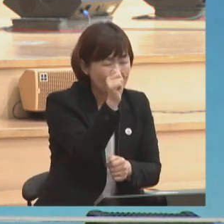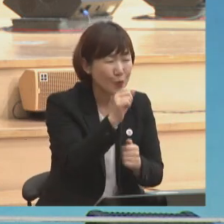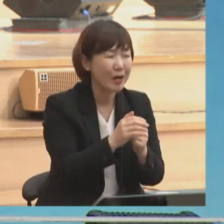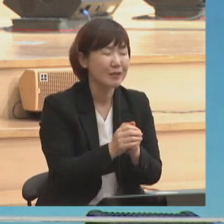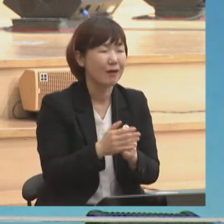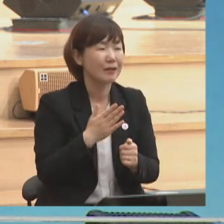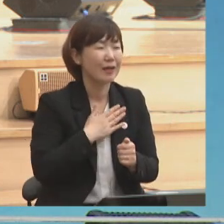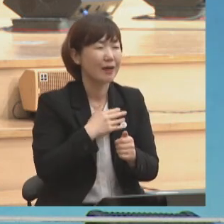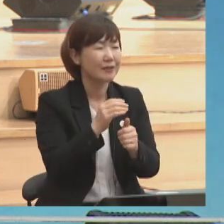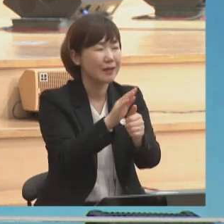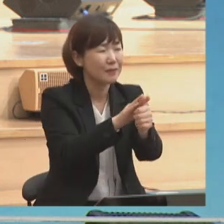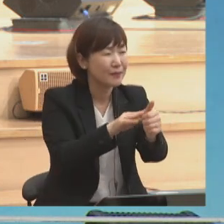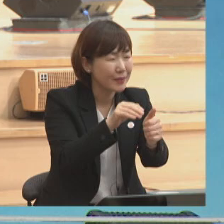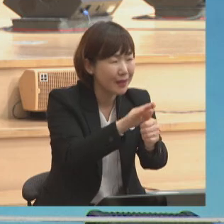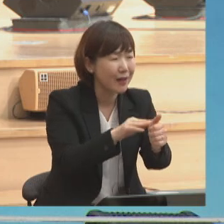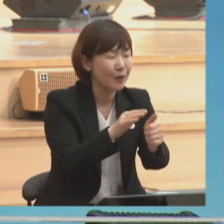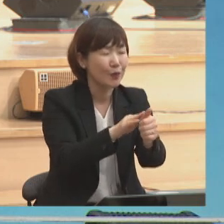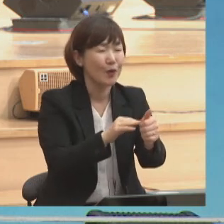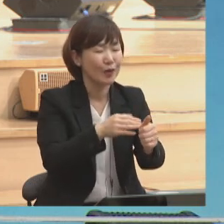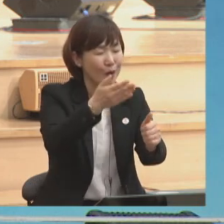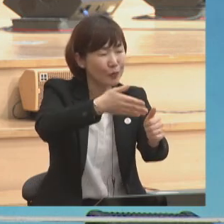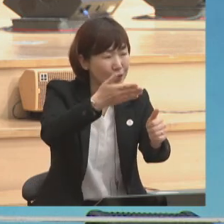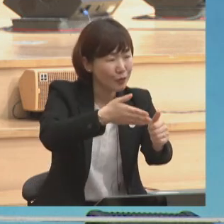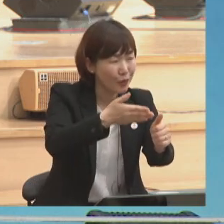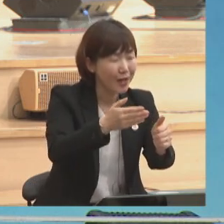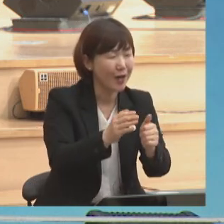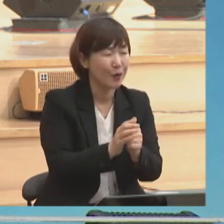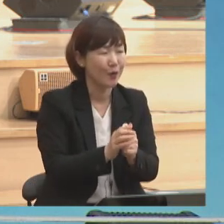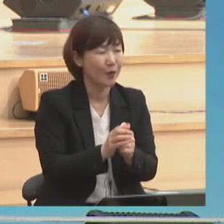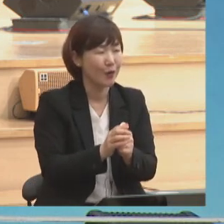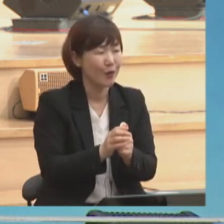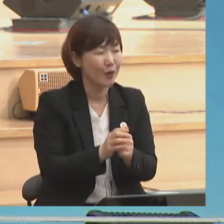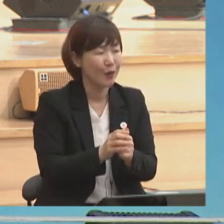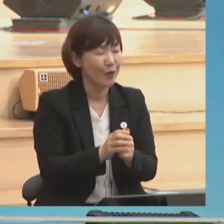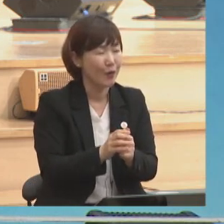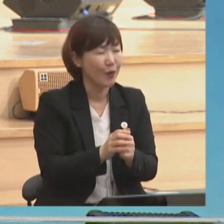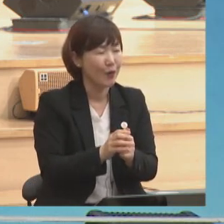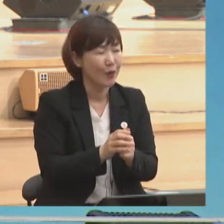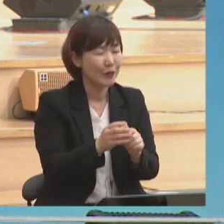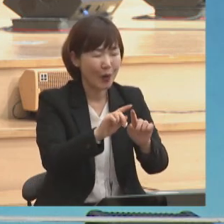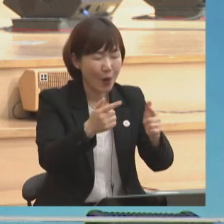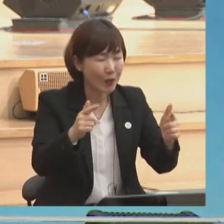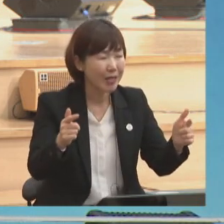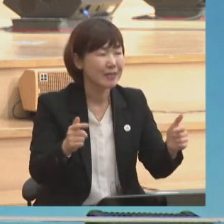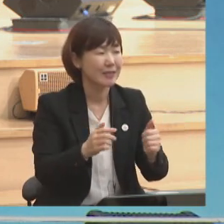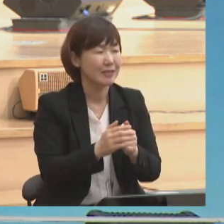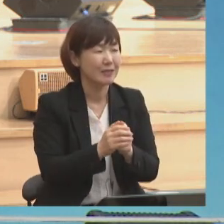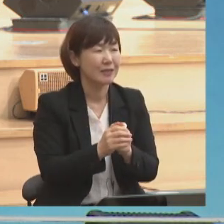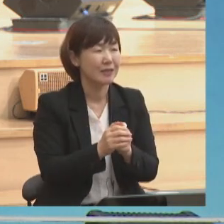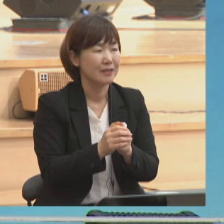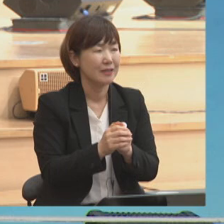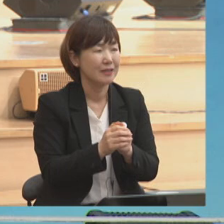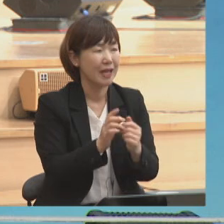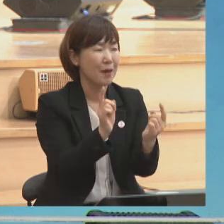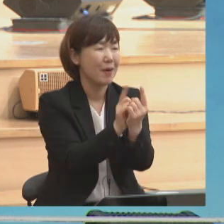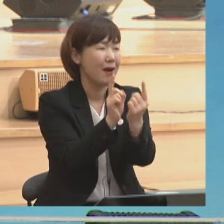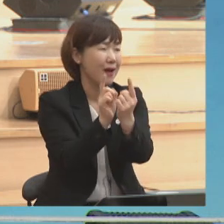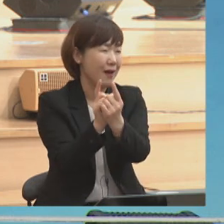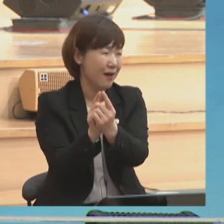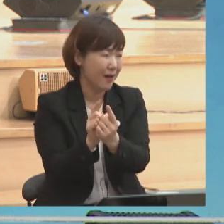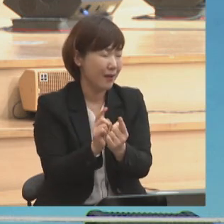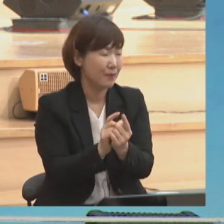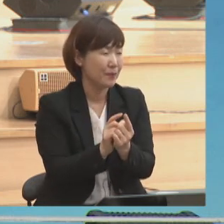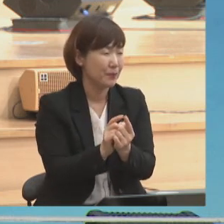치대는 거예요. 부탁도 하고 언급 붙기도 하고. 그렇게 선한 의도로 가지고